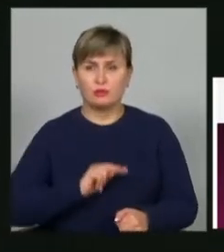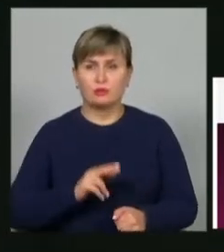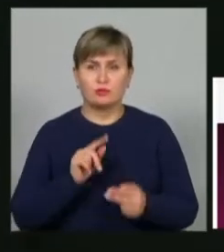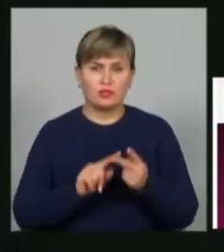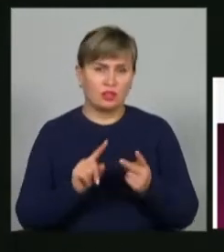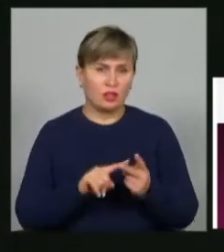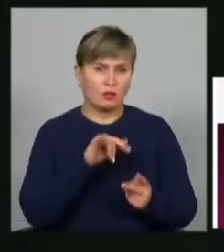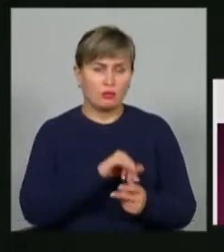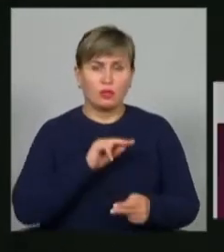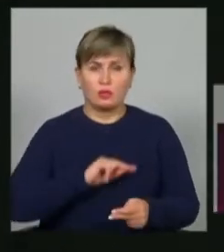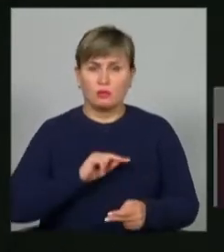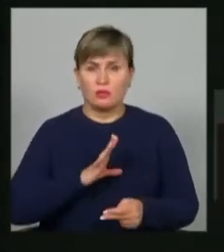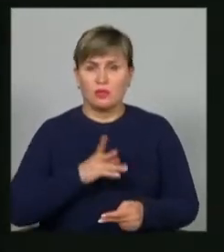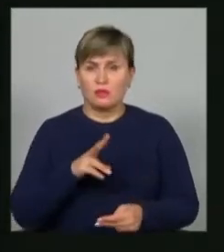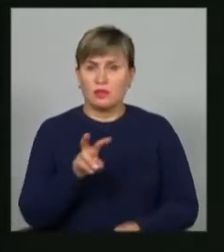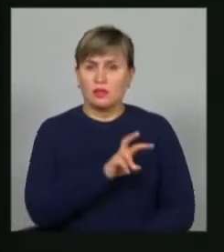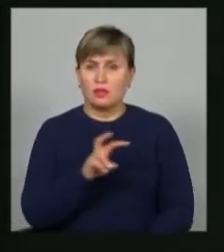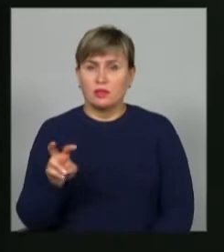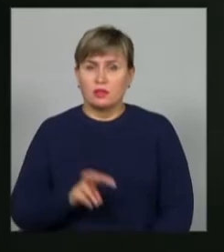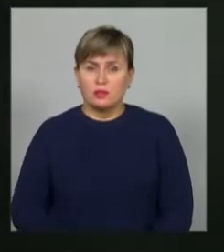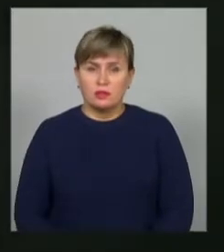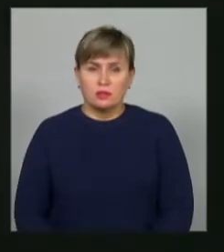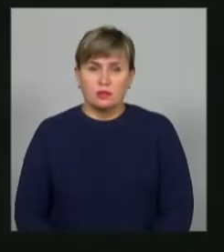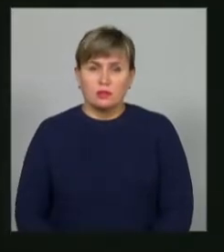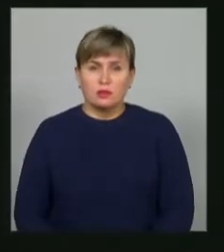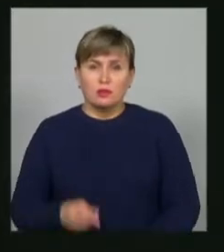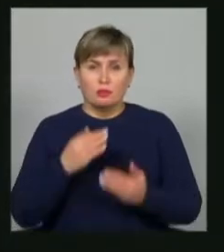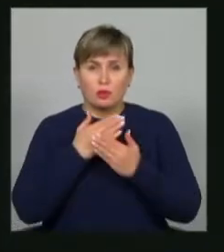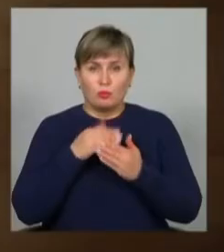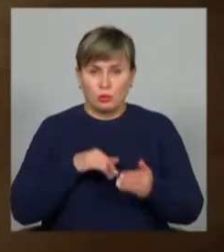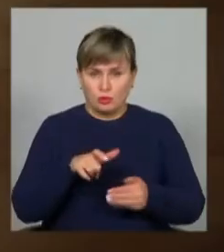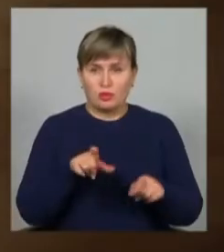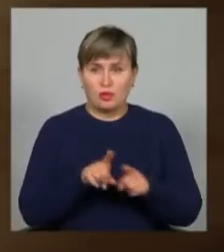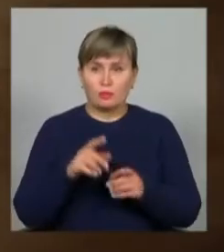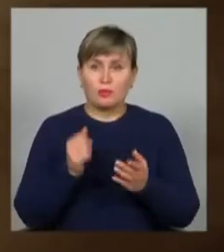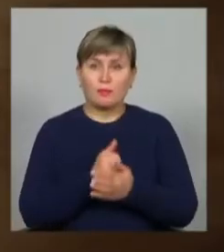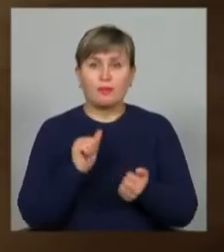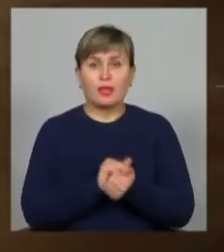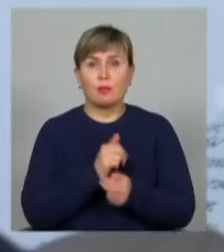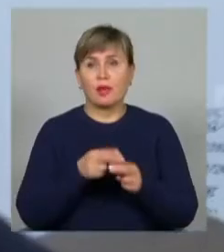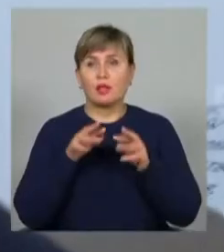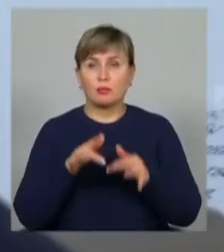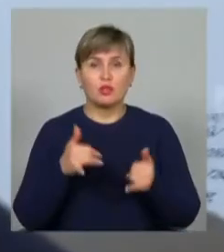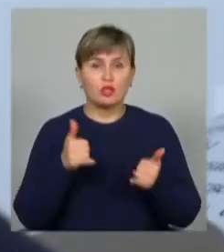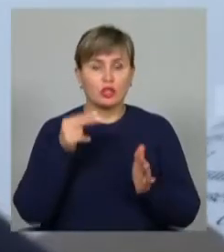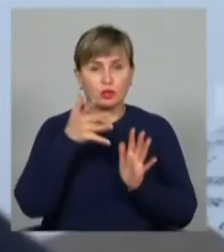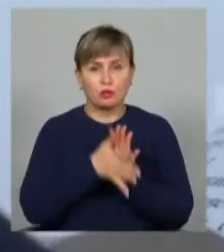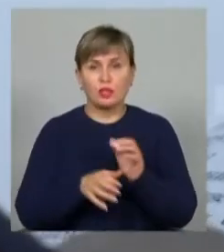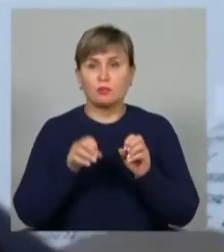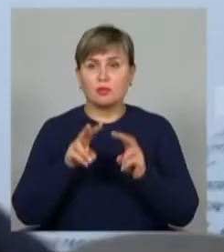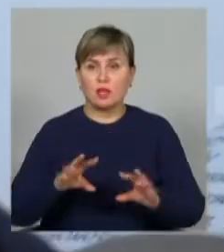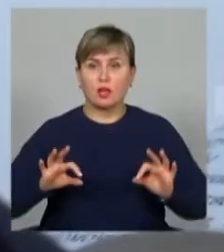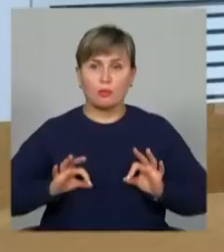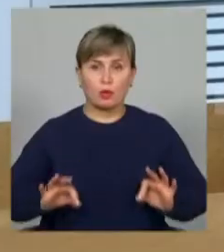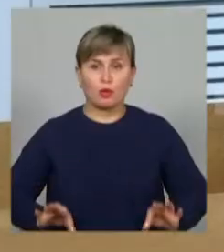работа, по-моему, у него была. И вот по пути так получилось. Документы по этому делу сейчас изучает специальная прокуратура.